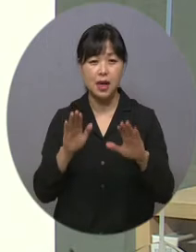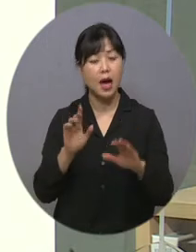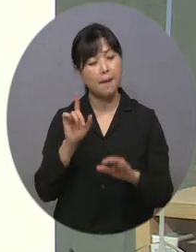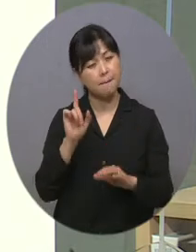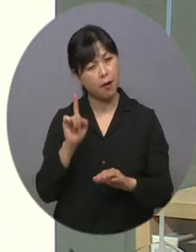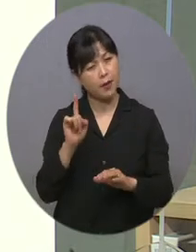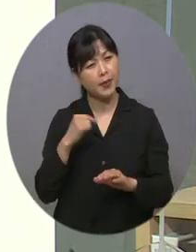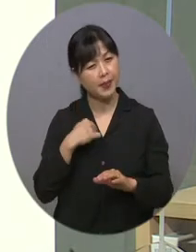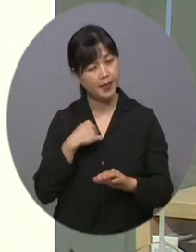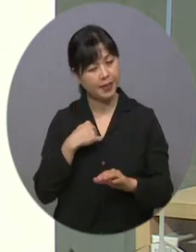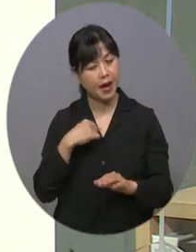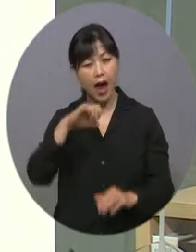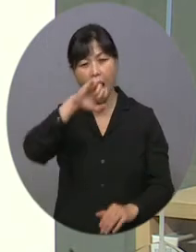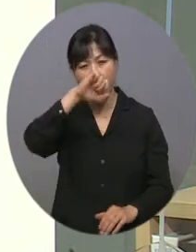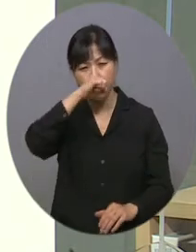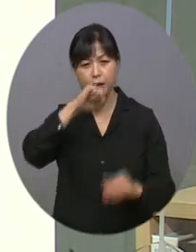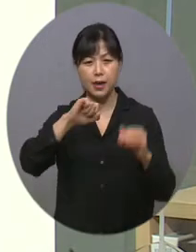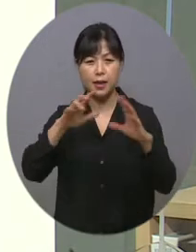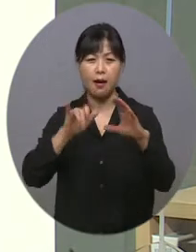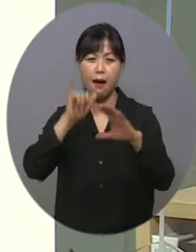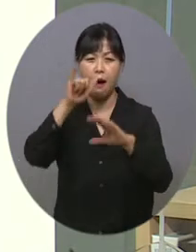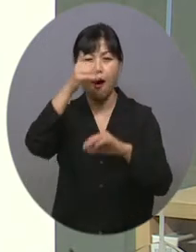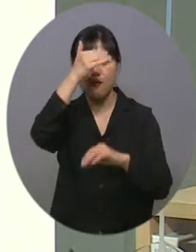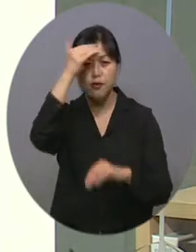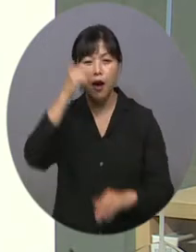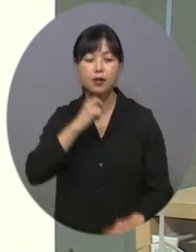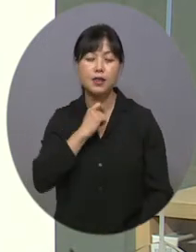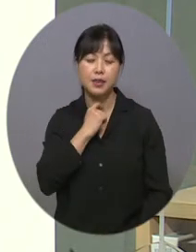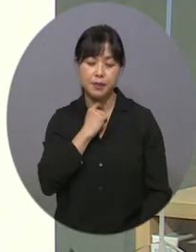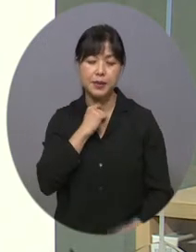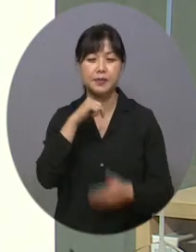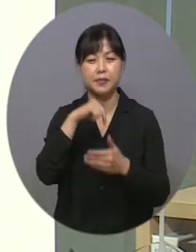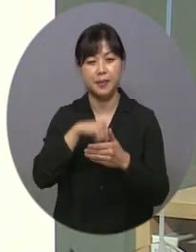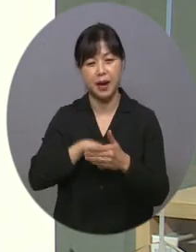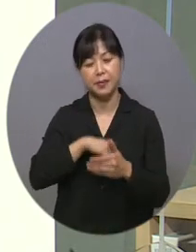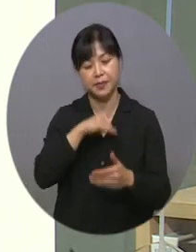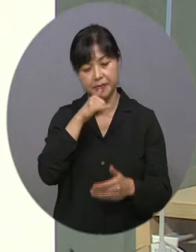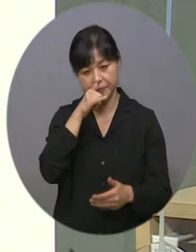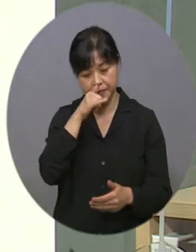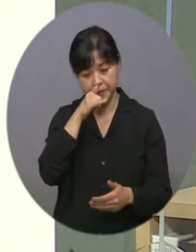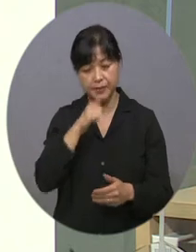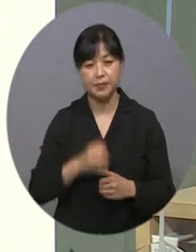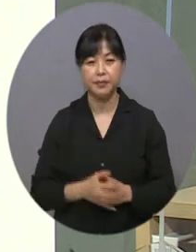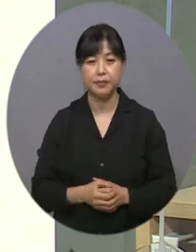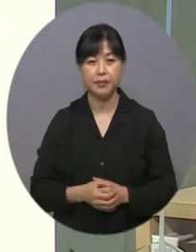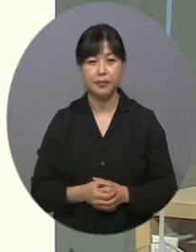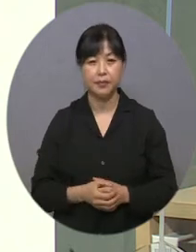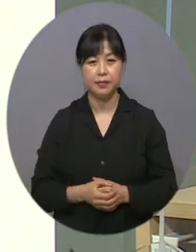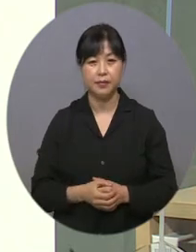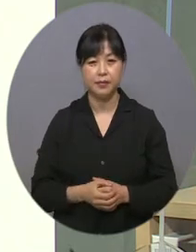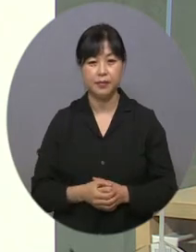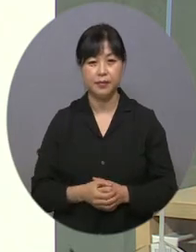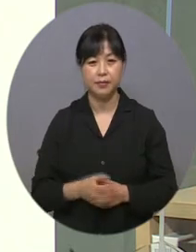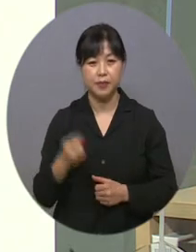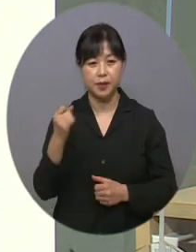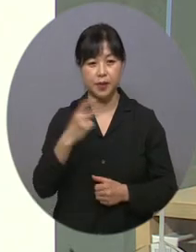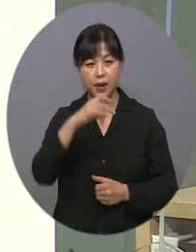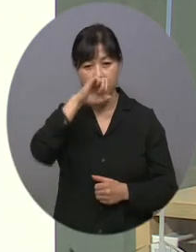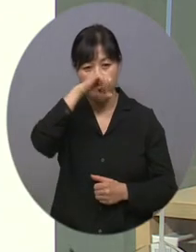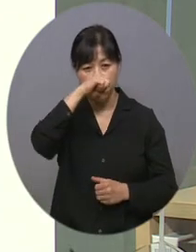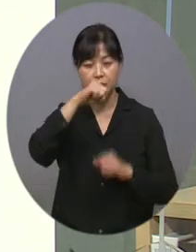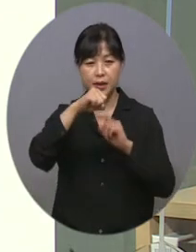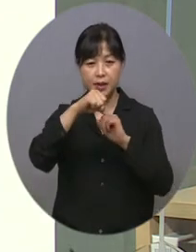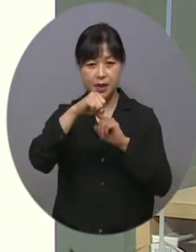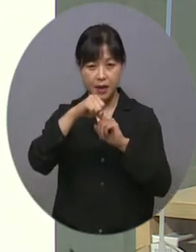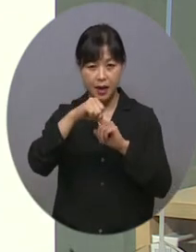번쯤은 아프리카 대륙에 구경을 가고 싶어하는 예. 그런 욕구도 생길 뿐만 아니라 예. 아프리카의 어느